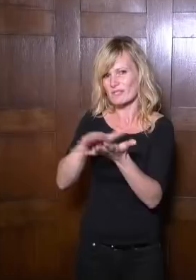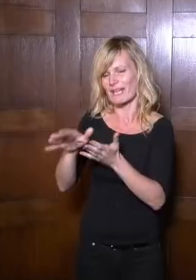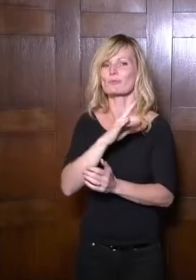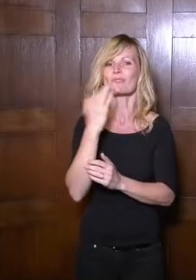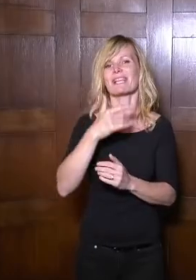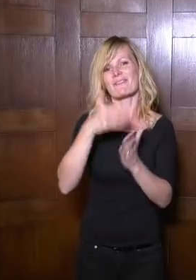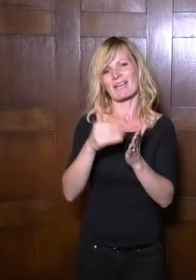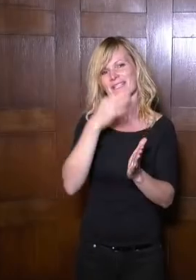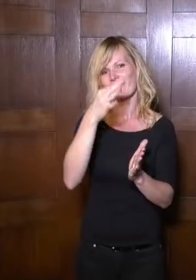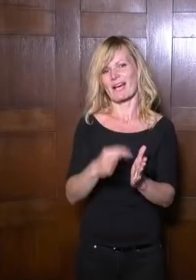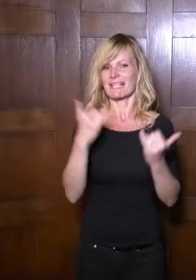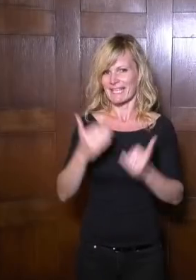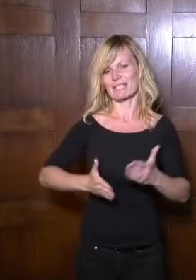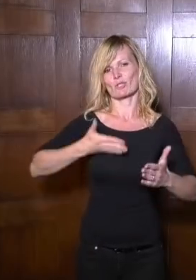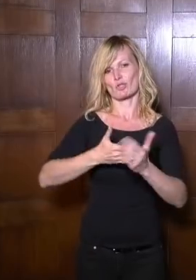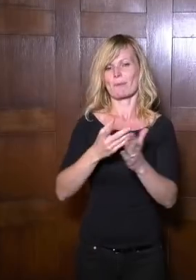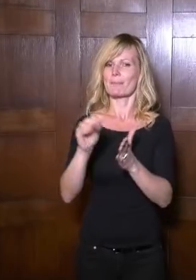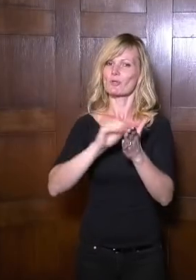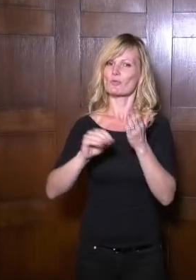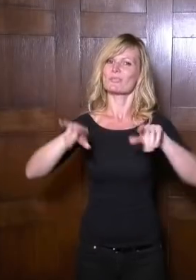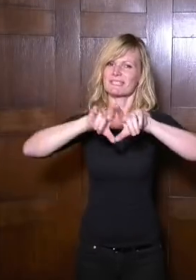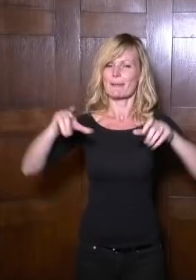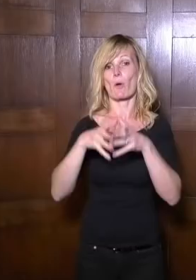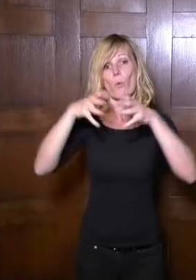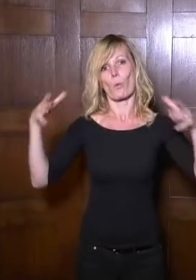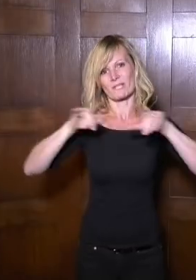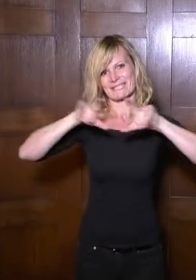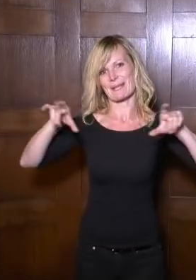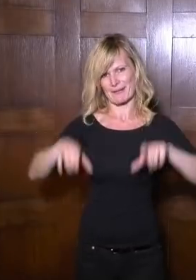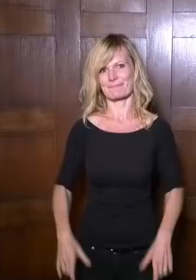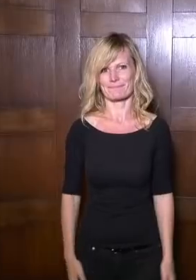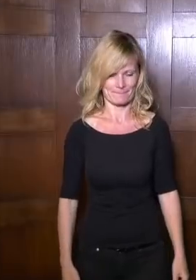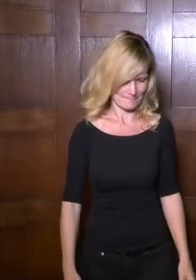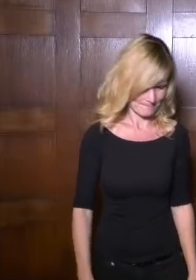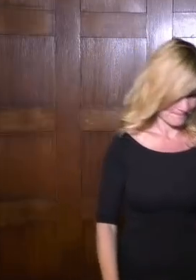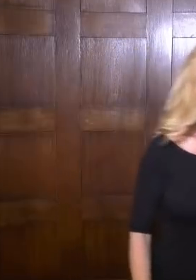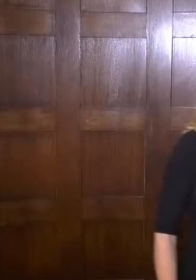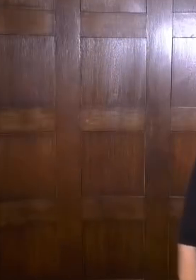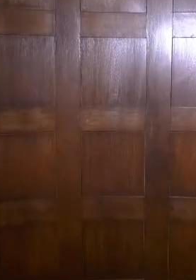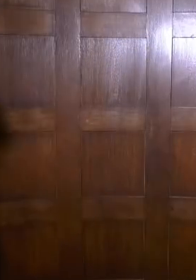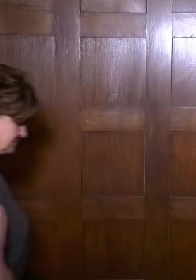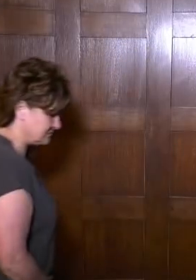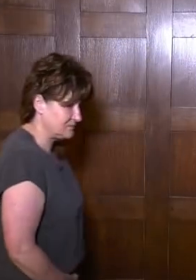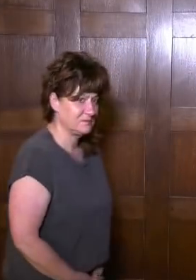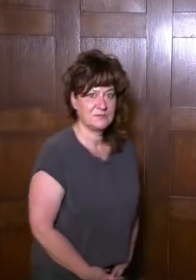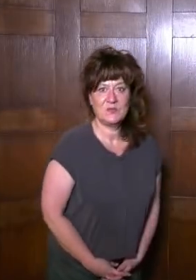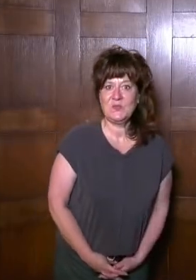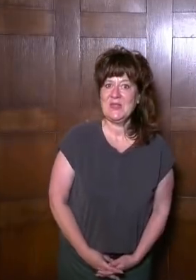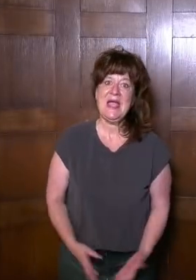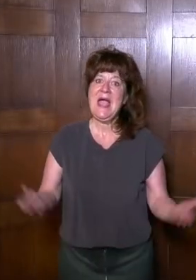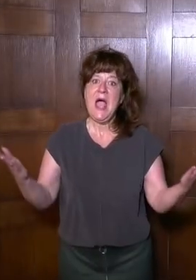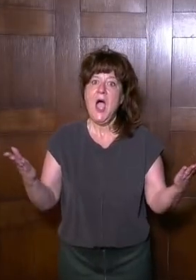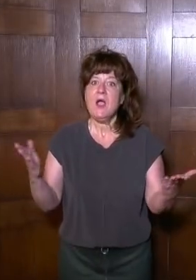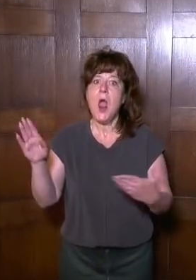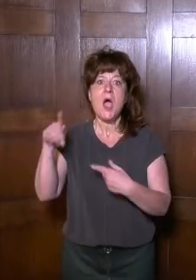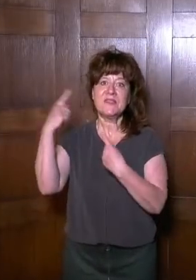hier beenden lassen. Aber das schulische Thema ist natürlich ein Riesenkomplex. Also wenn ich Sie jetzt aussprechen lasse, was ich unbedingt